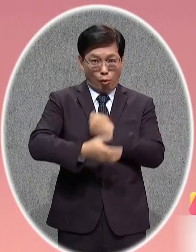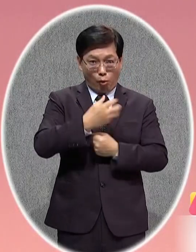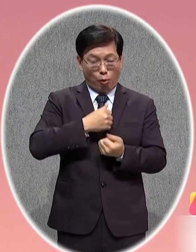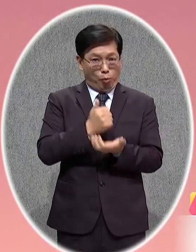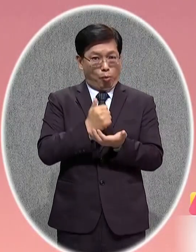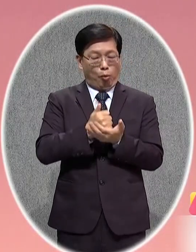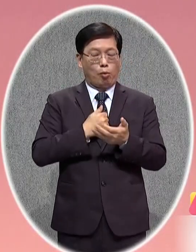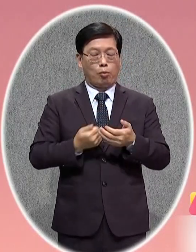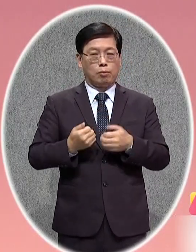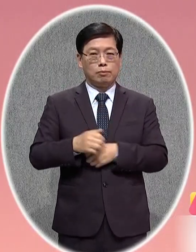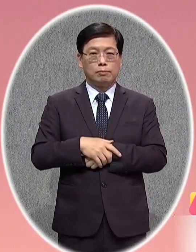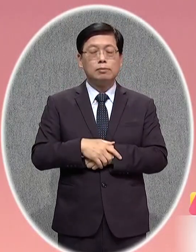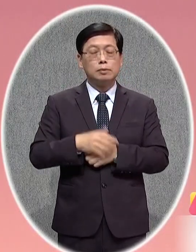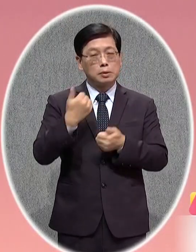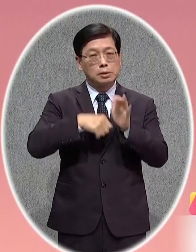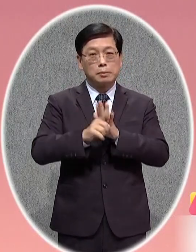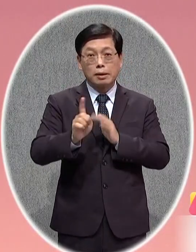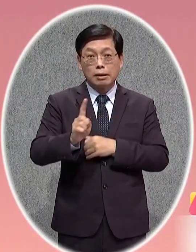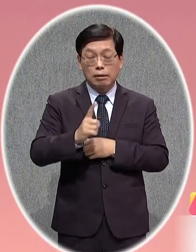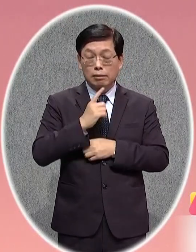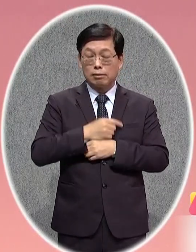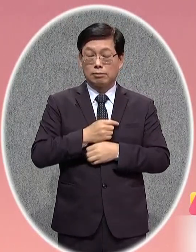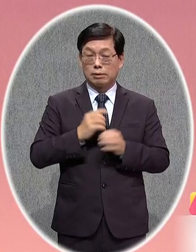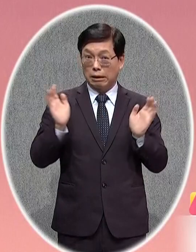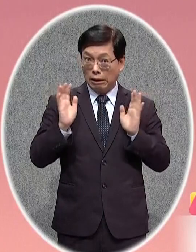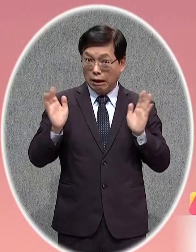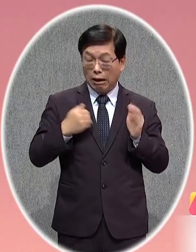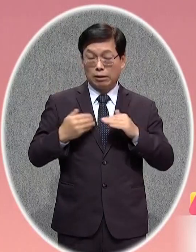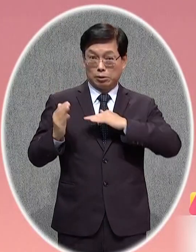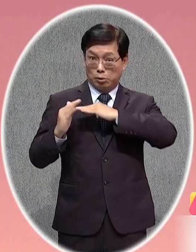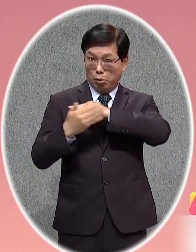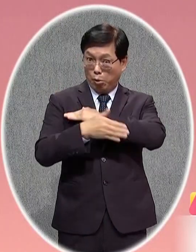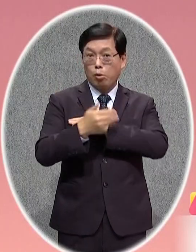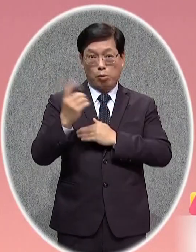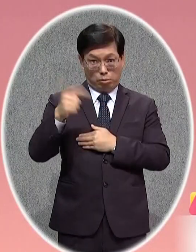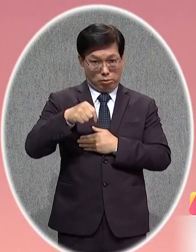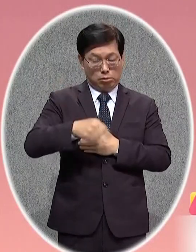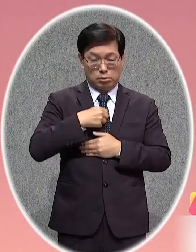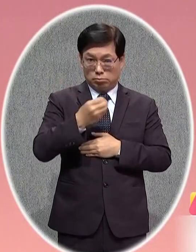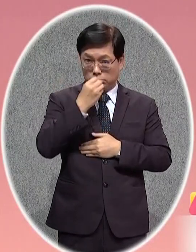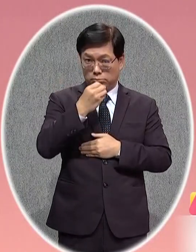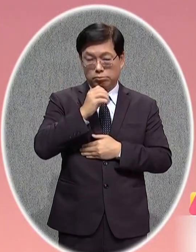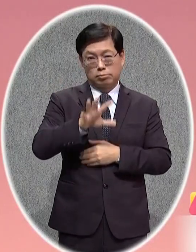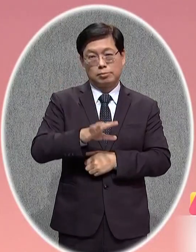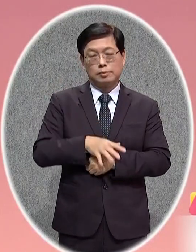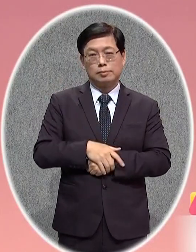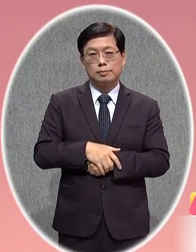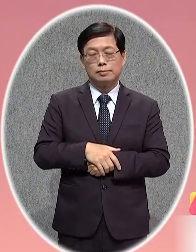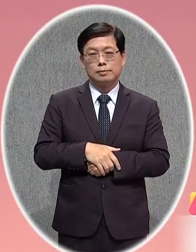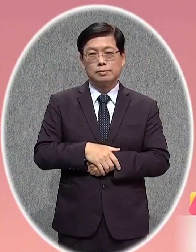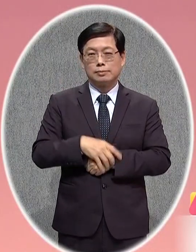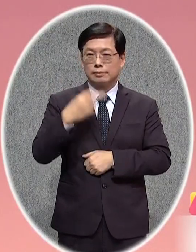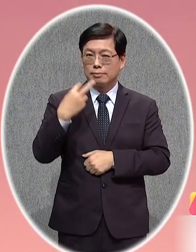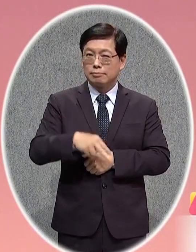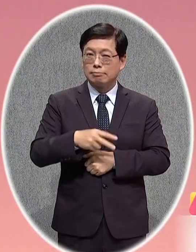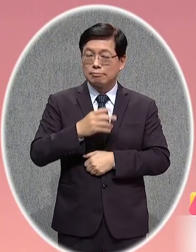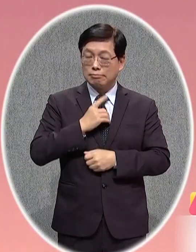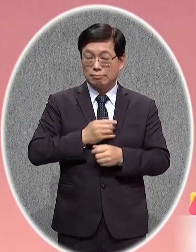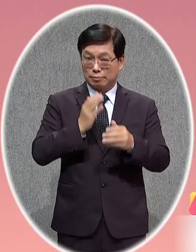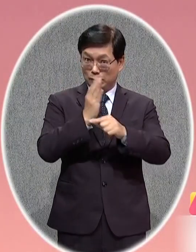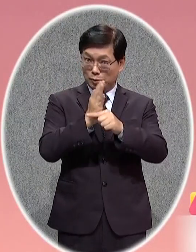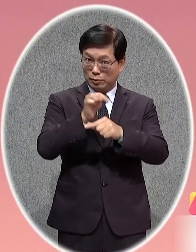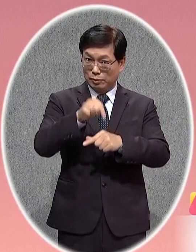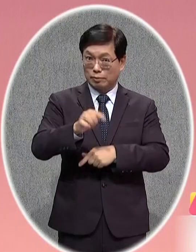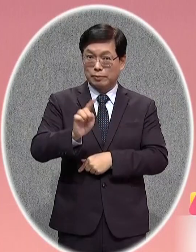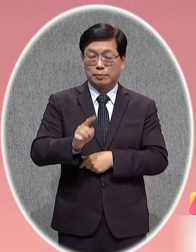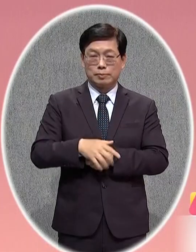面挂在上面，表示说幼鲨是来到藻礁区来进食觅食的。另外，正中间的